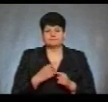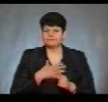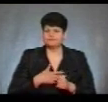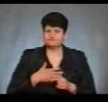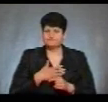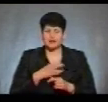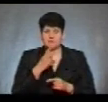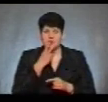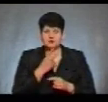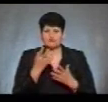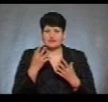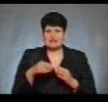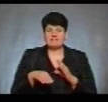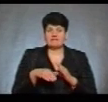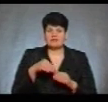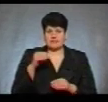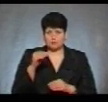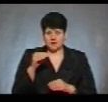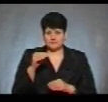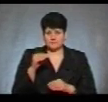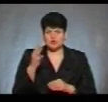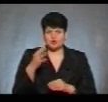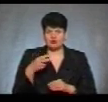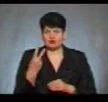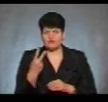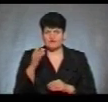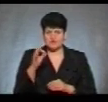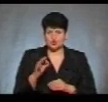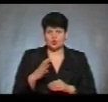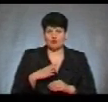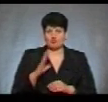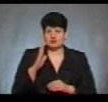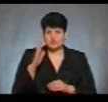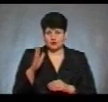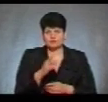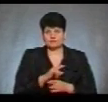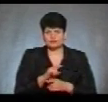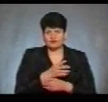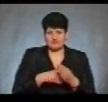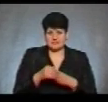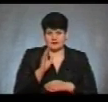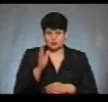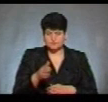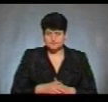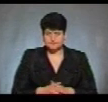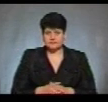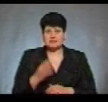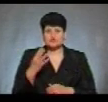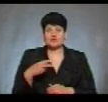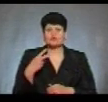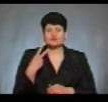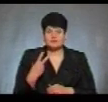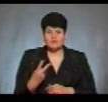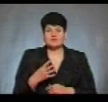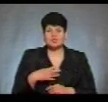навіть бачимо, що в сам день виборів 42%, якщо не помиляюся, вони очікують певних фальсифікацій. Це досить 42% високий. Очікують